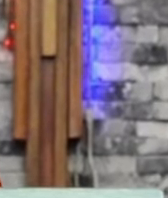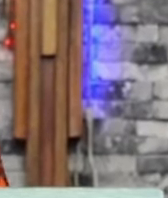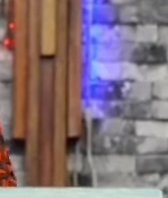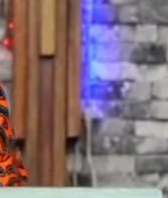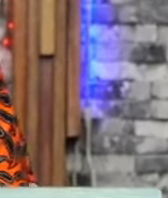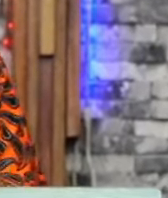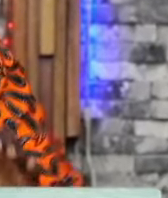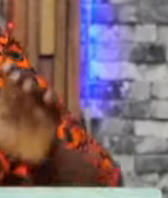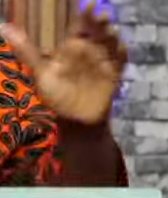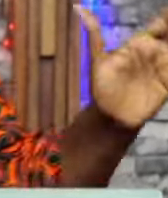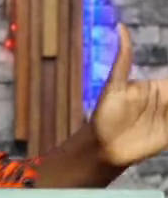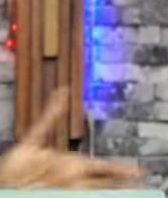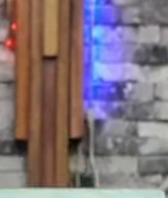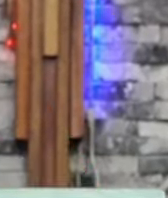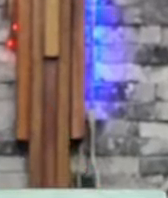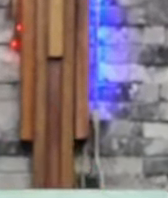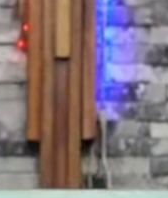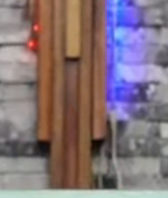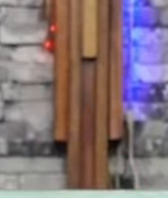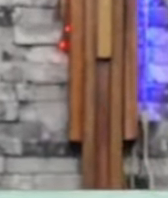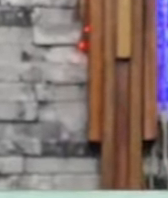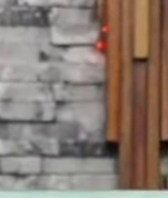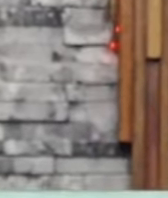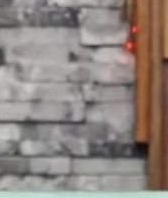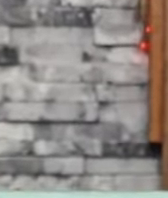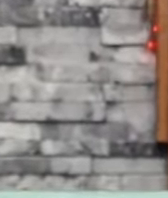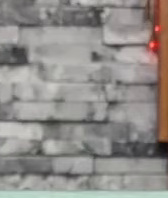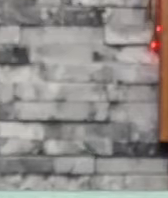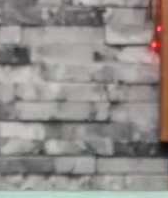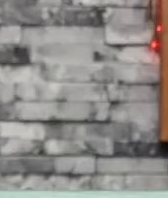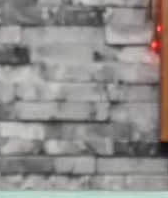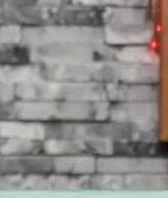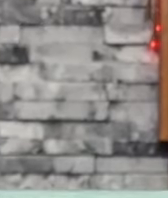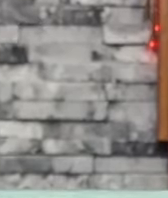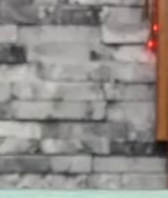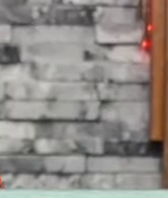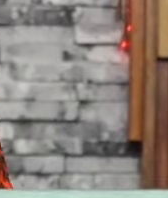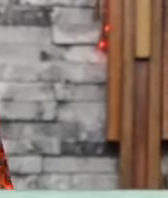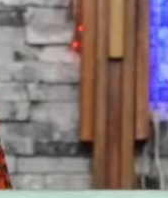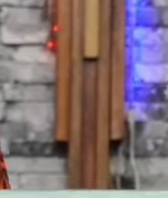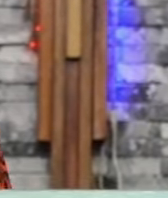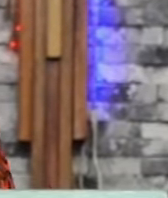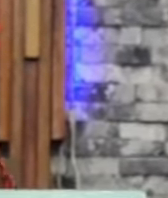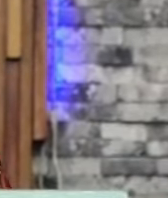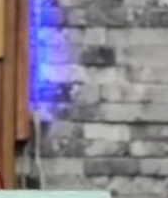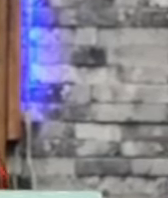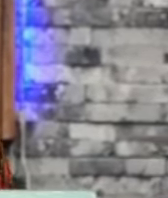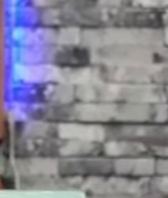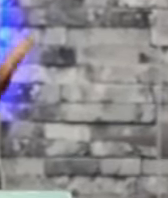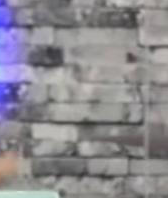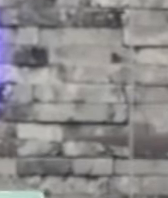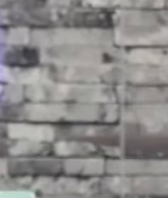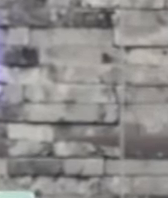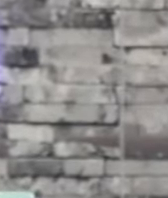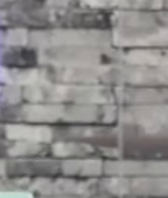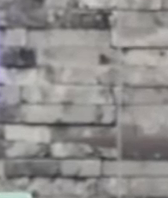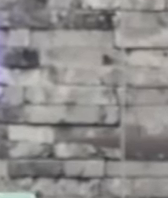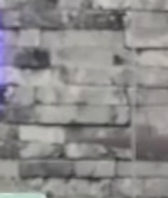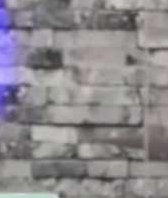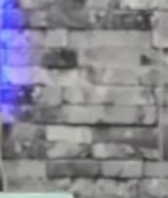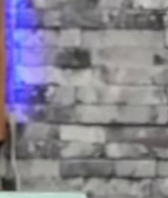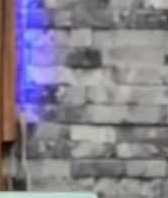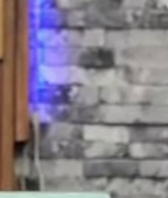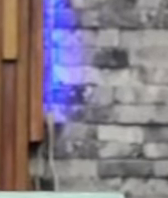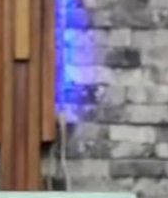so he had built a big business empire. Alikuwa amejenga biashara kubwa. And he was a very well-known businessman. Na